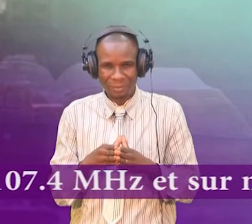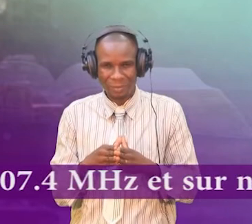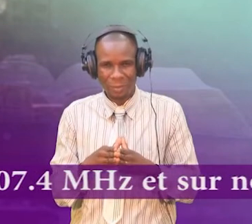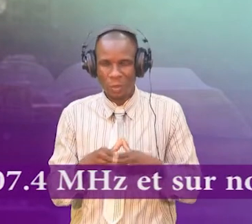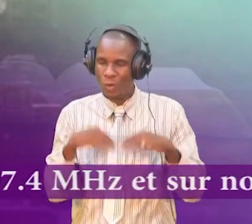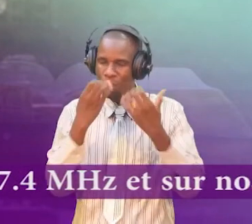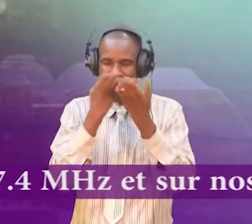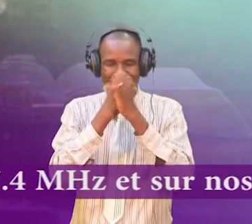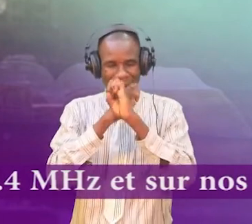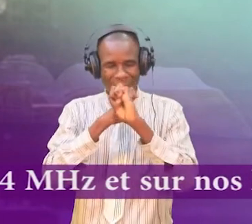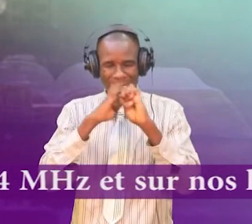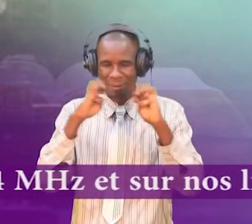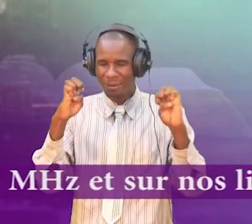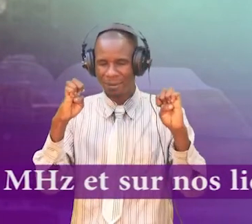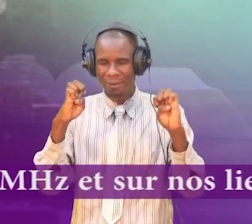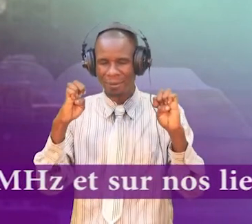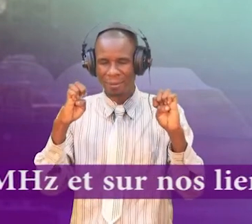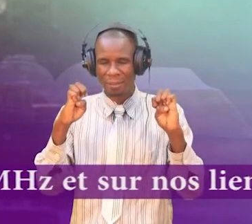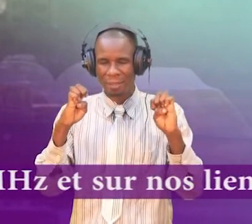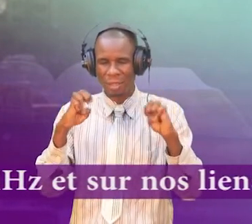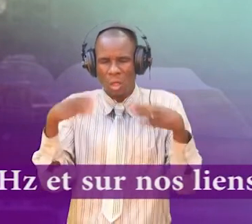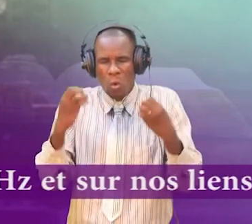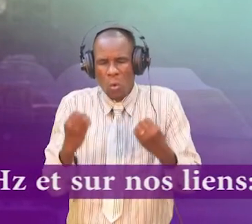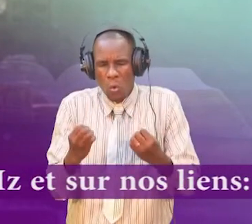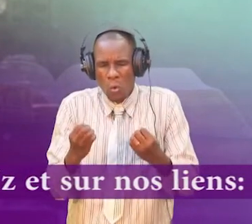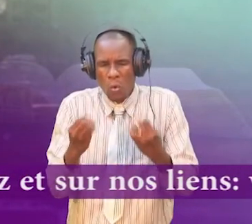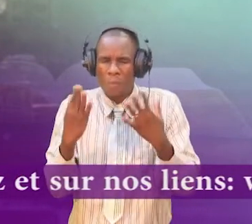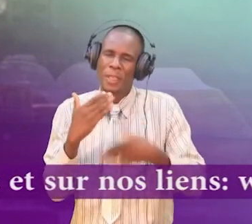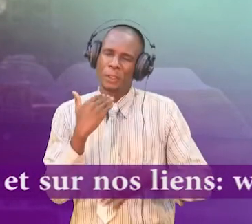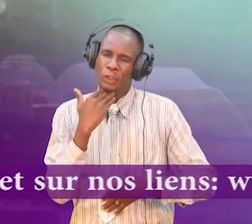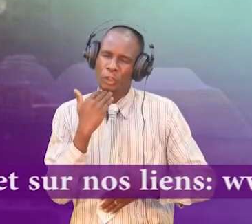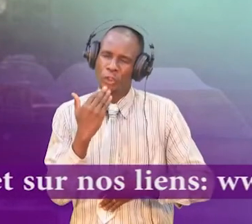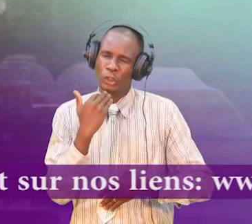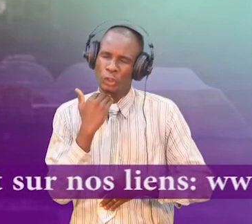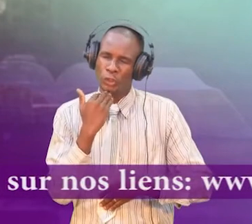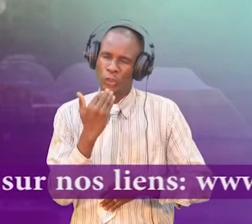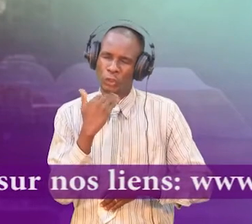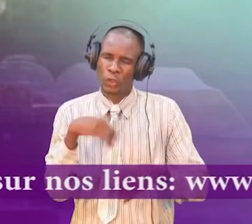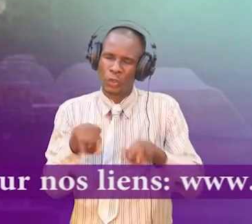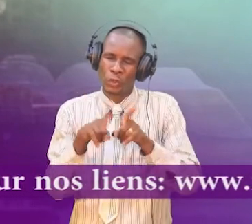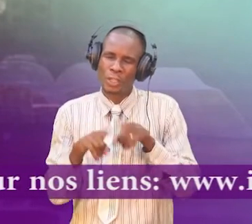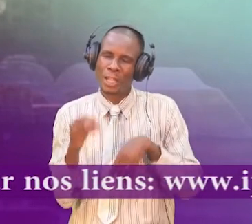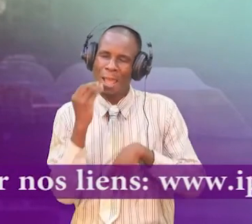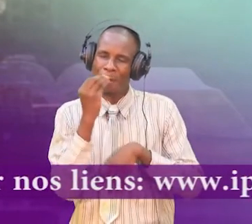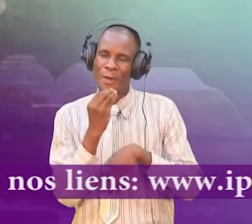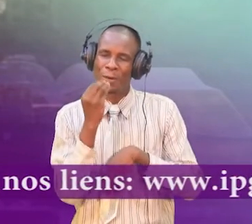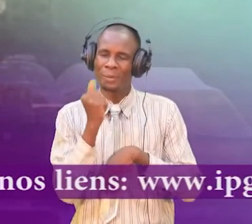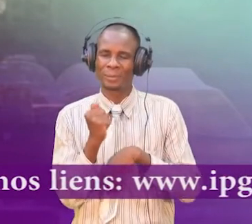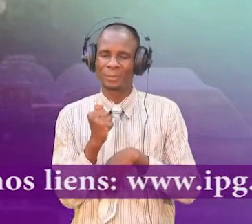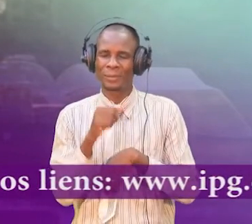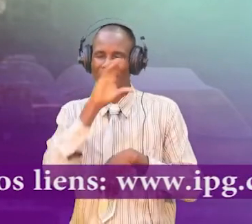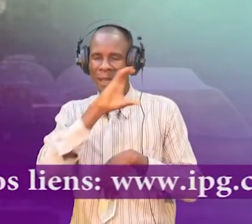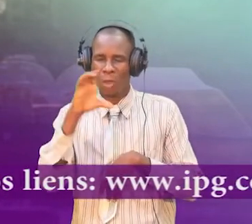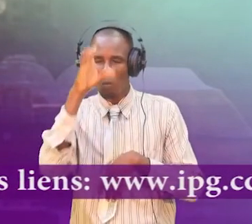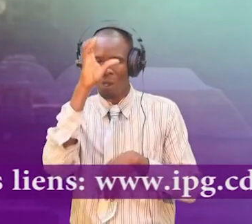ndimi likabo opesi ngai. Soki ezali mokano na yo, na sengi na yo kitsa moto na yo po tobondela elongo.